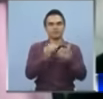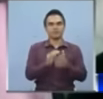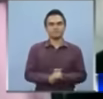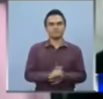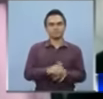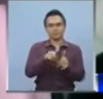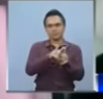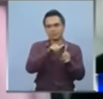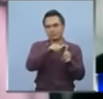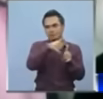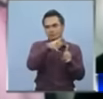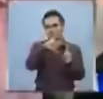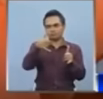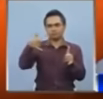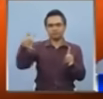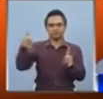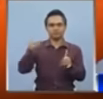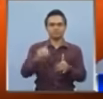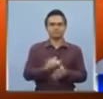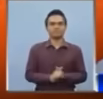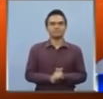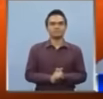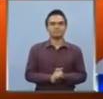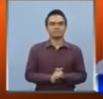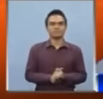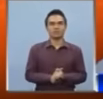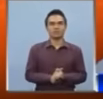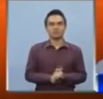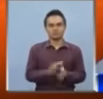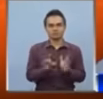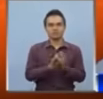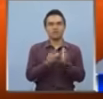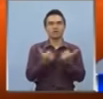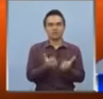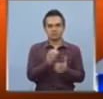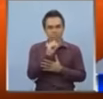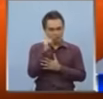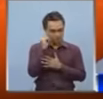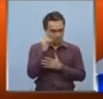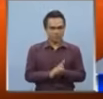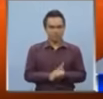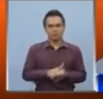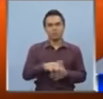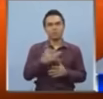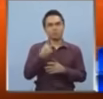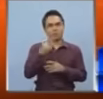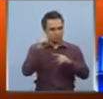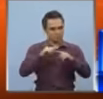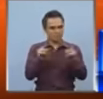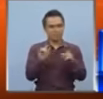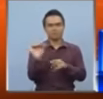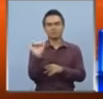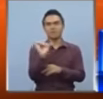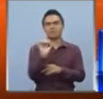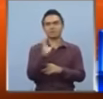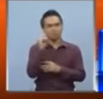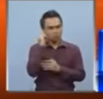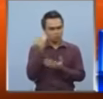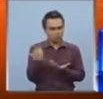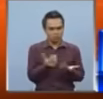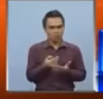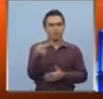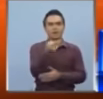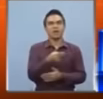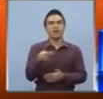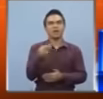เสียชีวิตคุณผู้ชมคะแม้สุดท้ายแล้วปาฏิหาริย์จะไม่เกิดขึ้นกับครอบครัวบุญเกิดนะคะแต่ว่าลูกหลานทุกคนก็เชื่อว่า